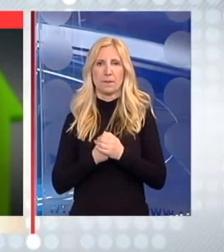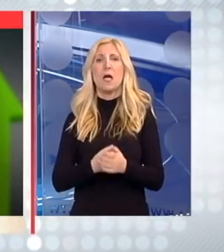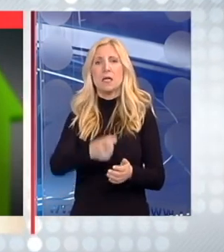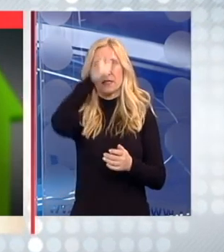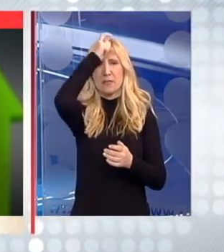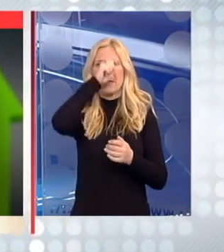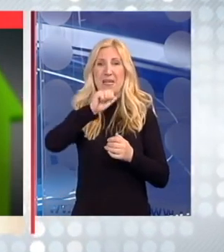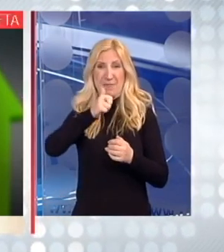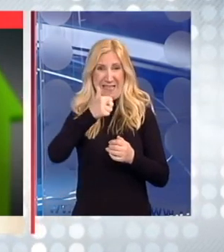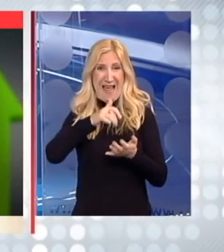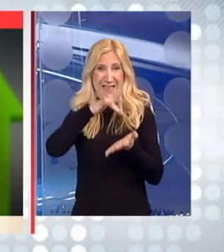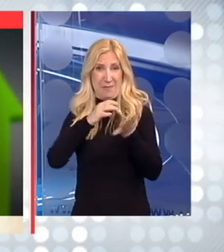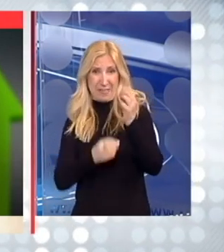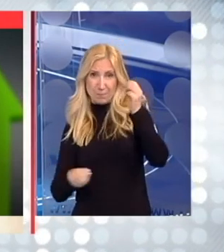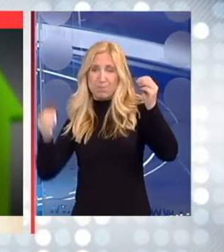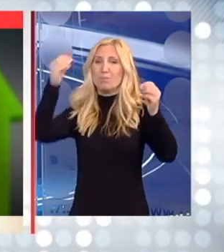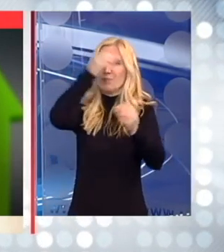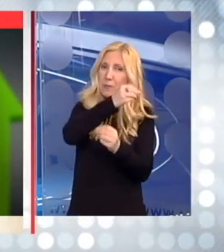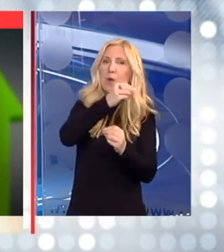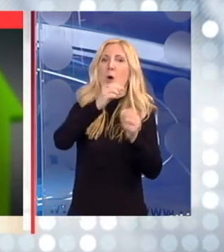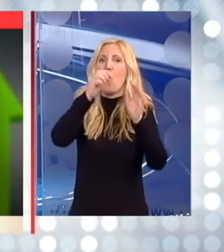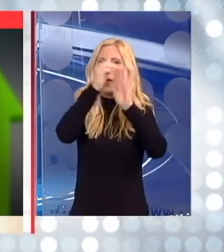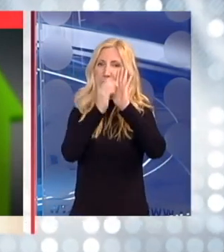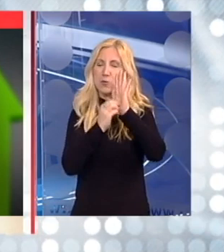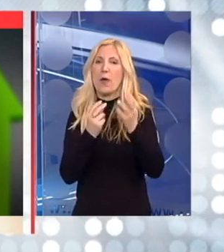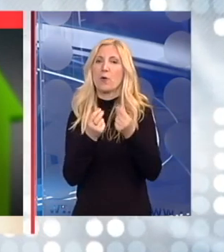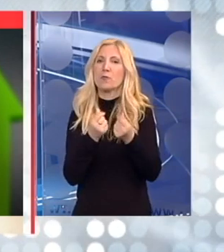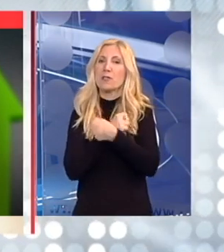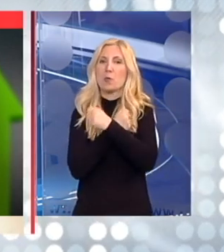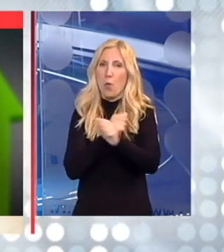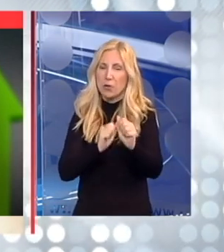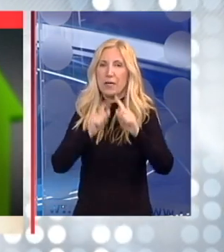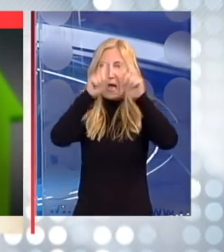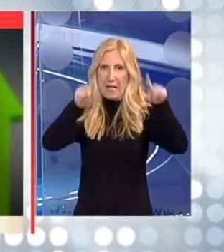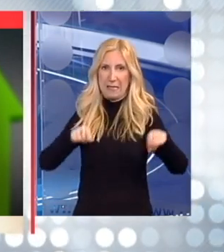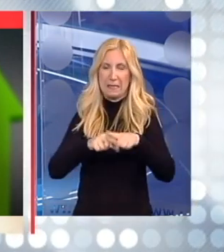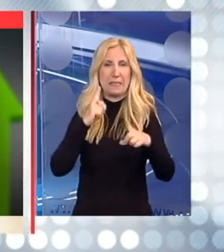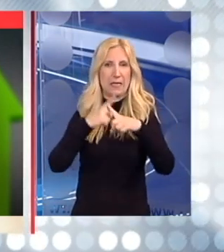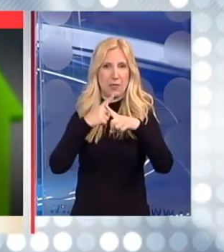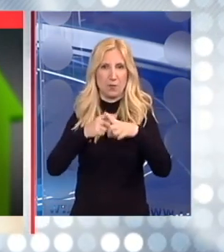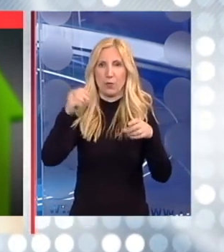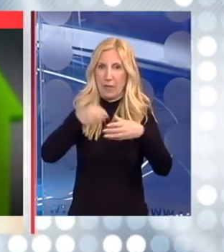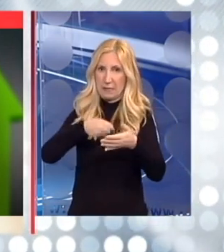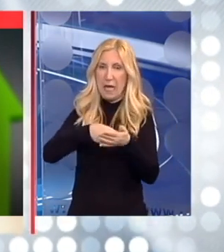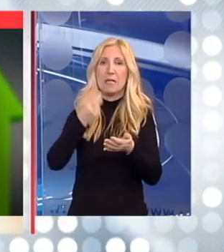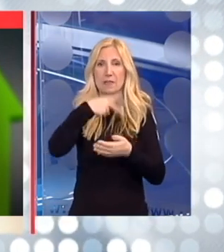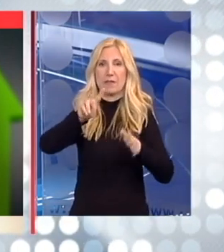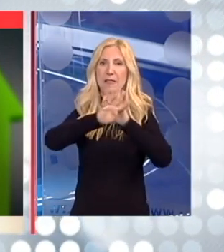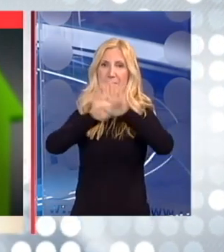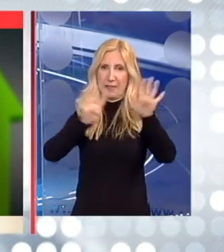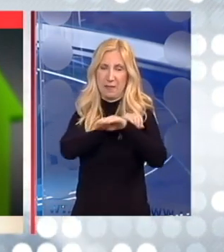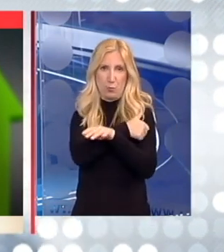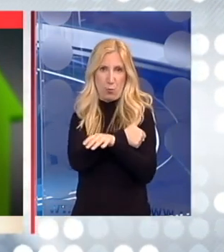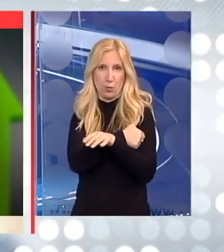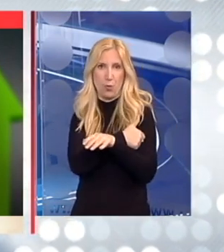Srbija je za 11 mesta napredovala po indeksu ekonomskih sloboda na listi Heritage Fondacije za 2019.